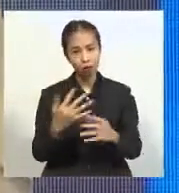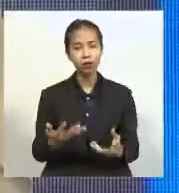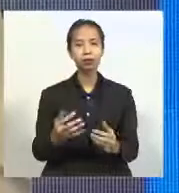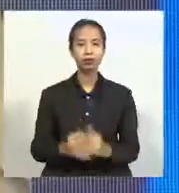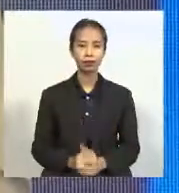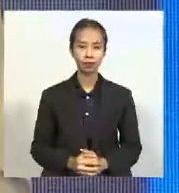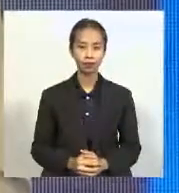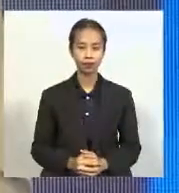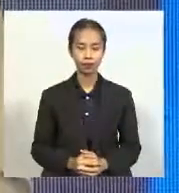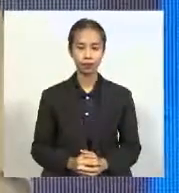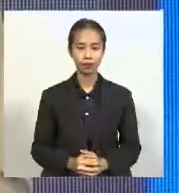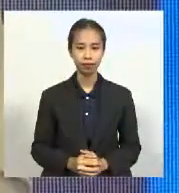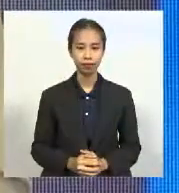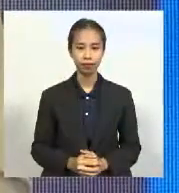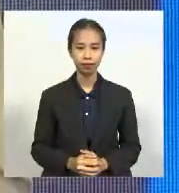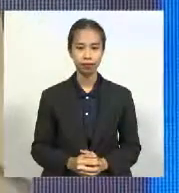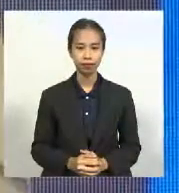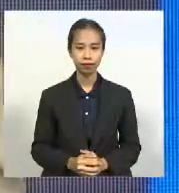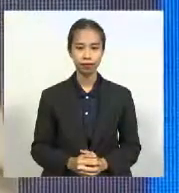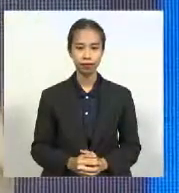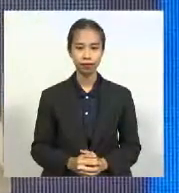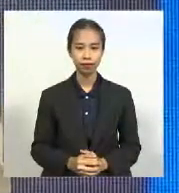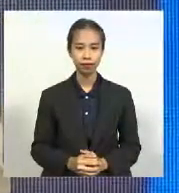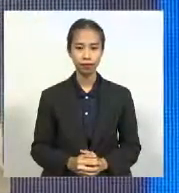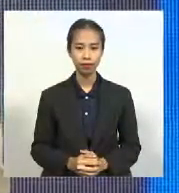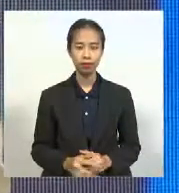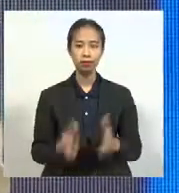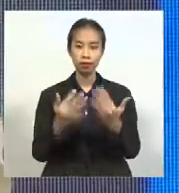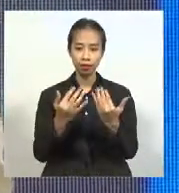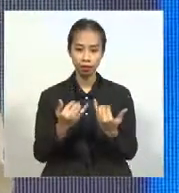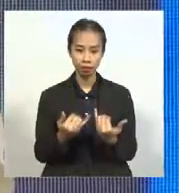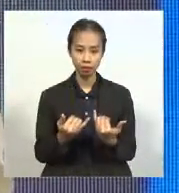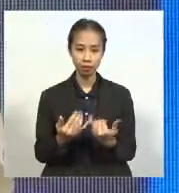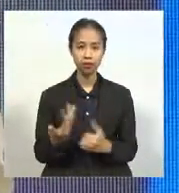ใช้ชอบเป็นต้นนะครับต่างๆการประหยัดระหว่างที่เรา